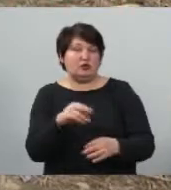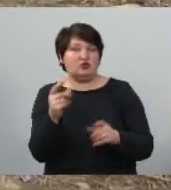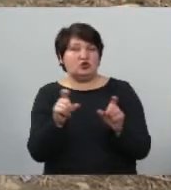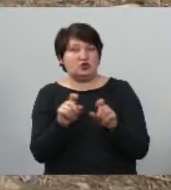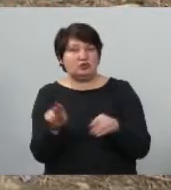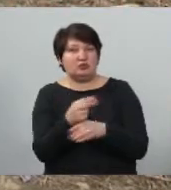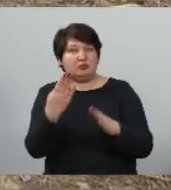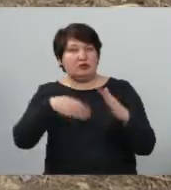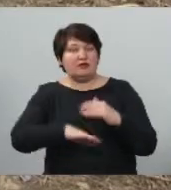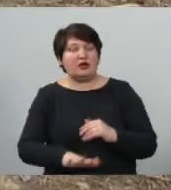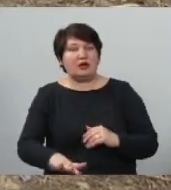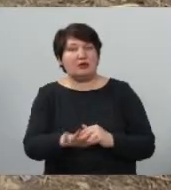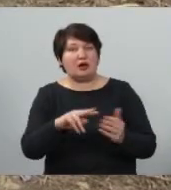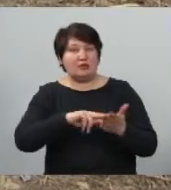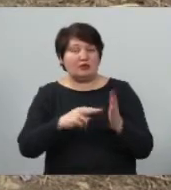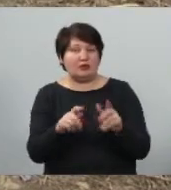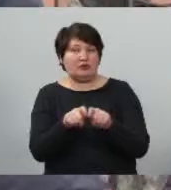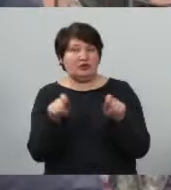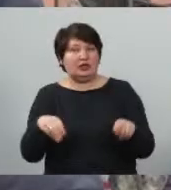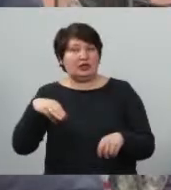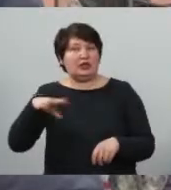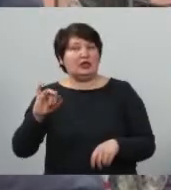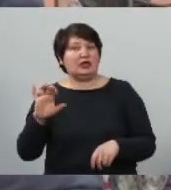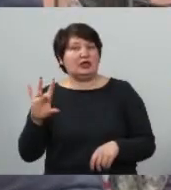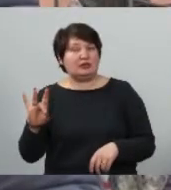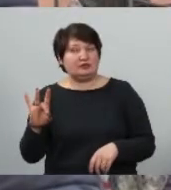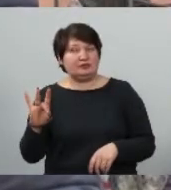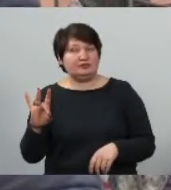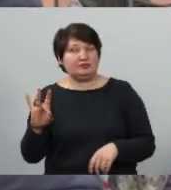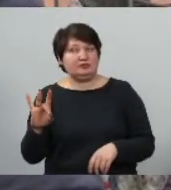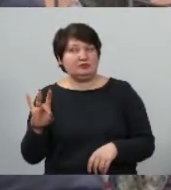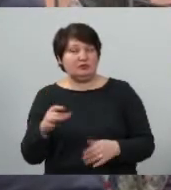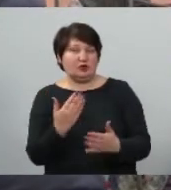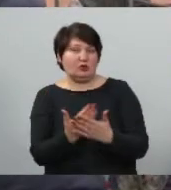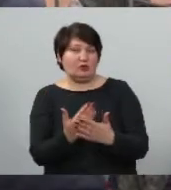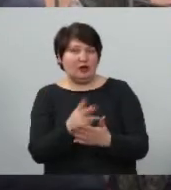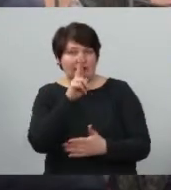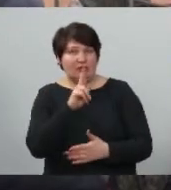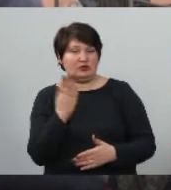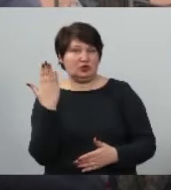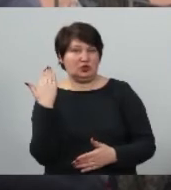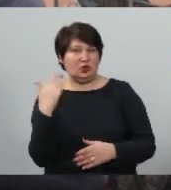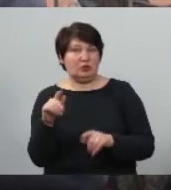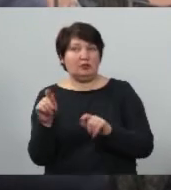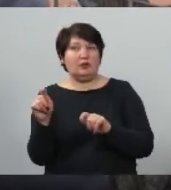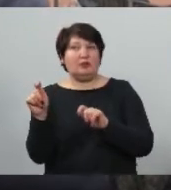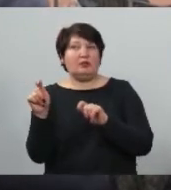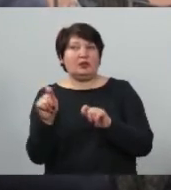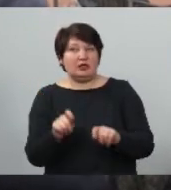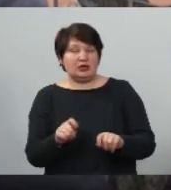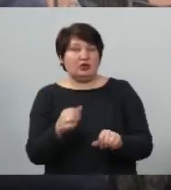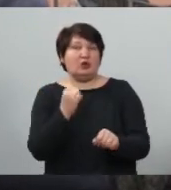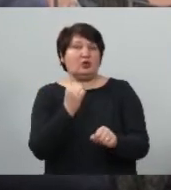підвальне приміщення і планують відкрити там тир. Буквально 2 місяці тому ми приїхали зі сходу, робили таку